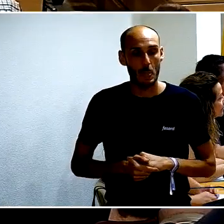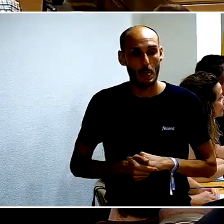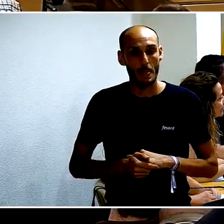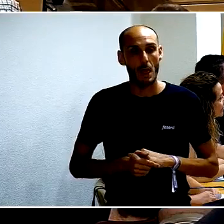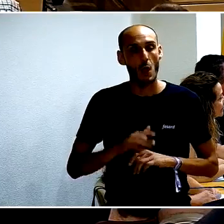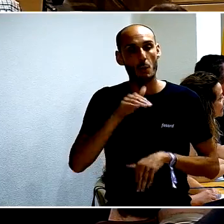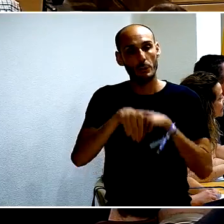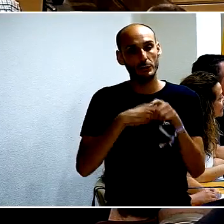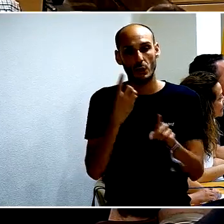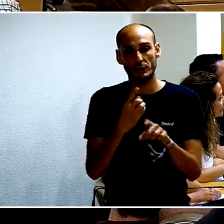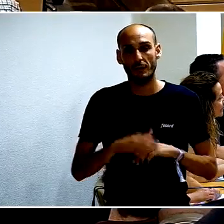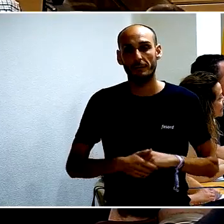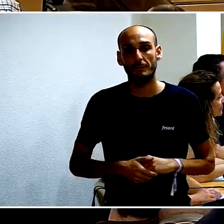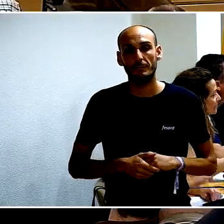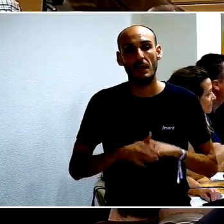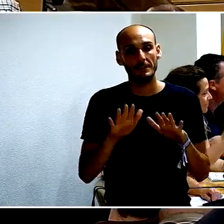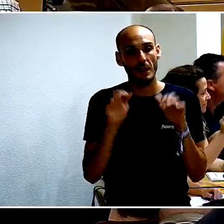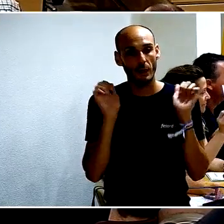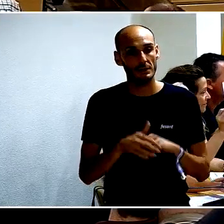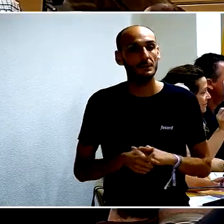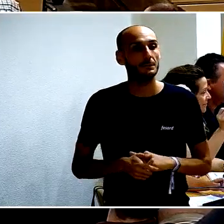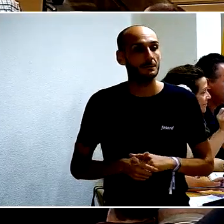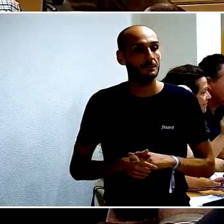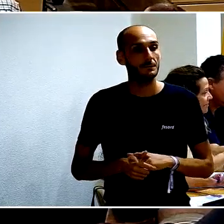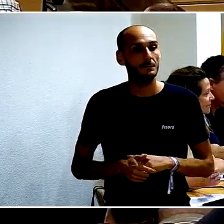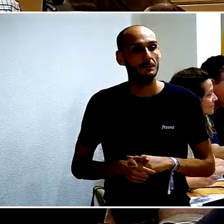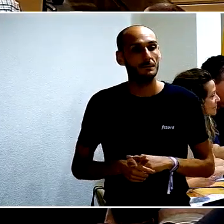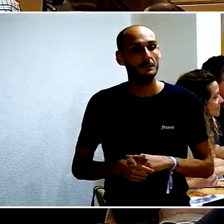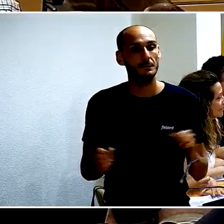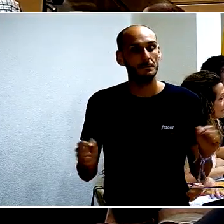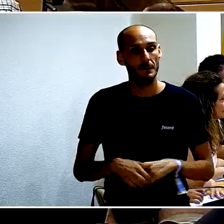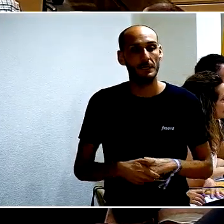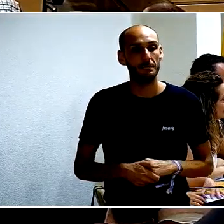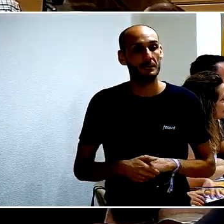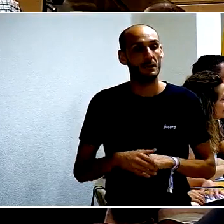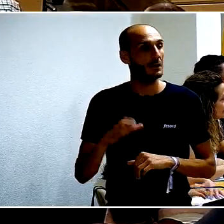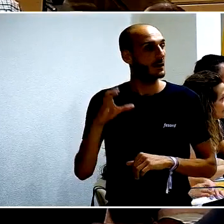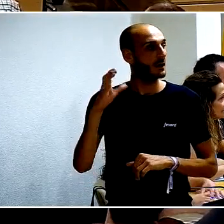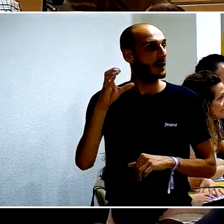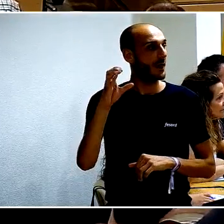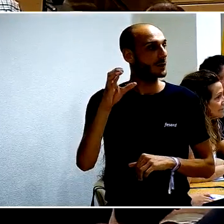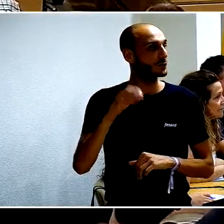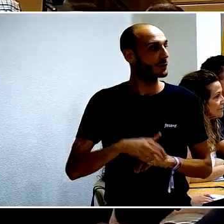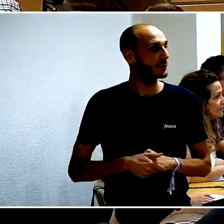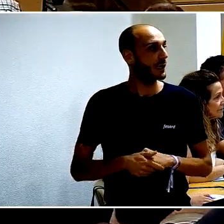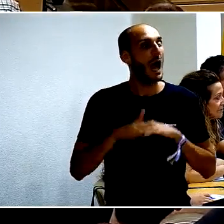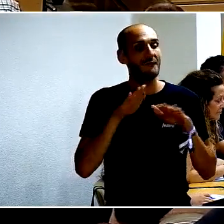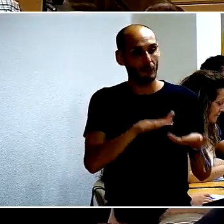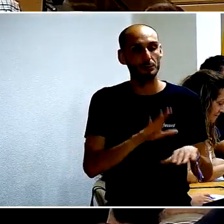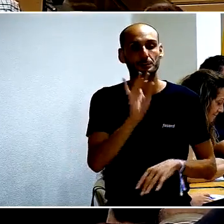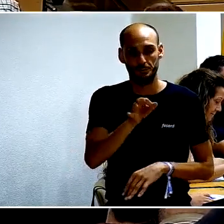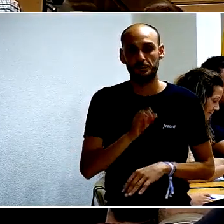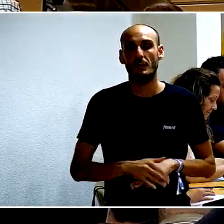Vots en contra? I abstencions? Vale, Ciudadanos, per favor, és que no... Havies votat a favor?